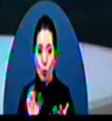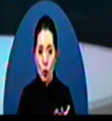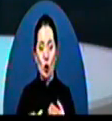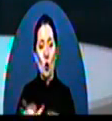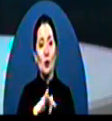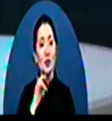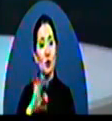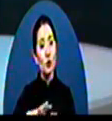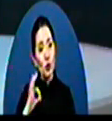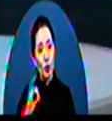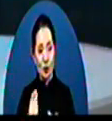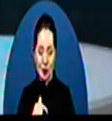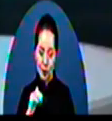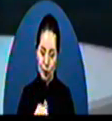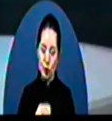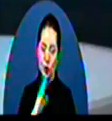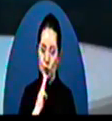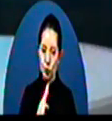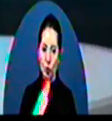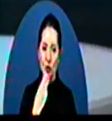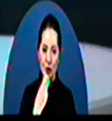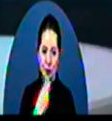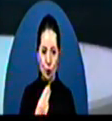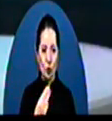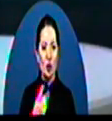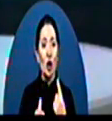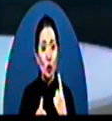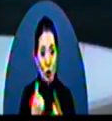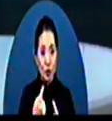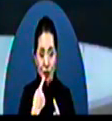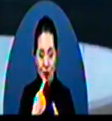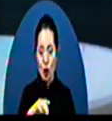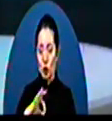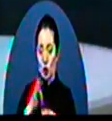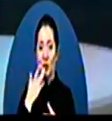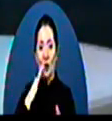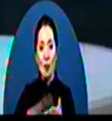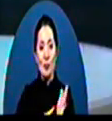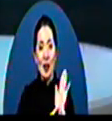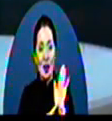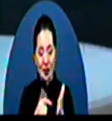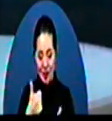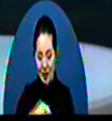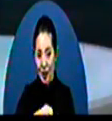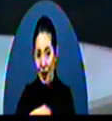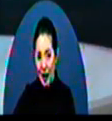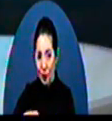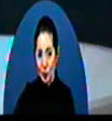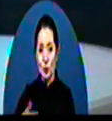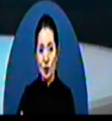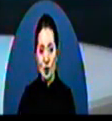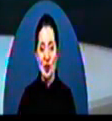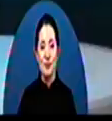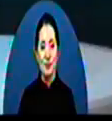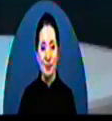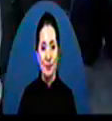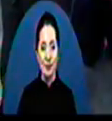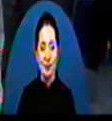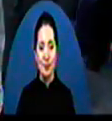нэр дэвшигчд нь шударгаар өрсөлдөхөө илэрхийлэн сонгогчдод хандаж андгаа өргөж гэрээнд гарын үсэг зурлаа.